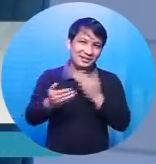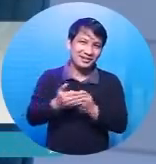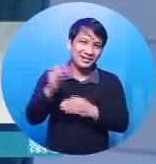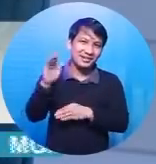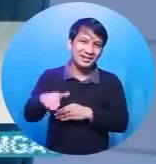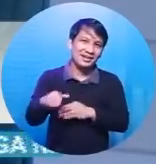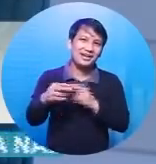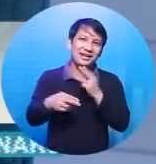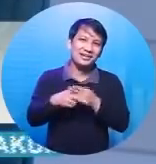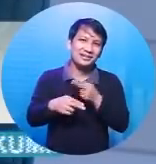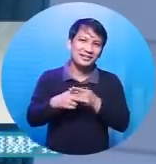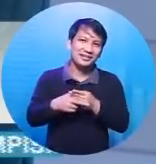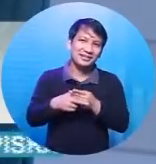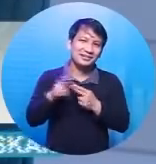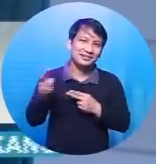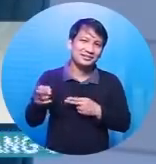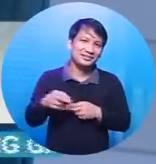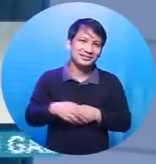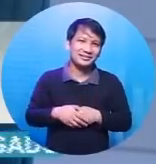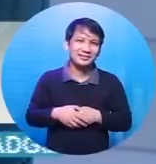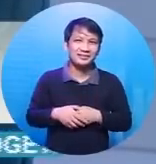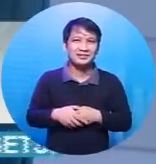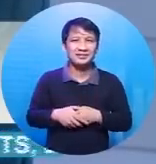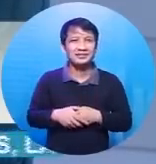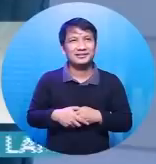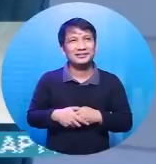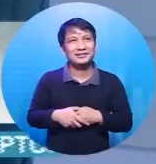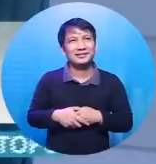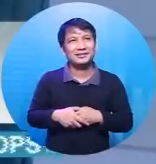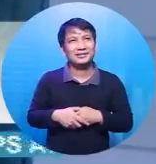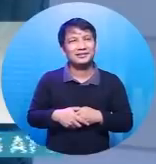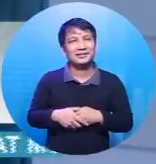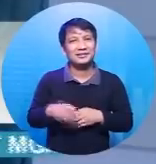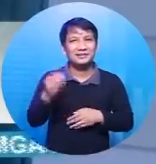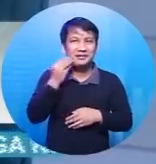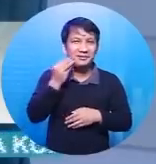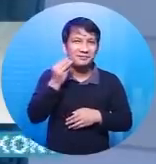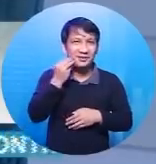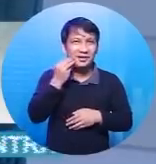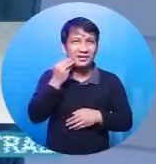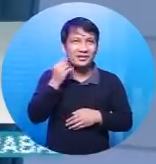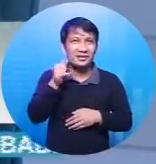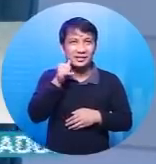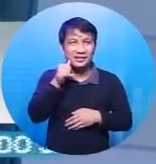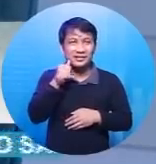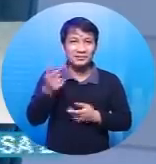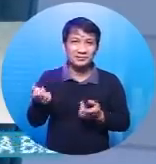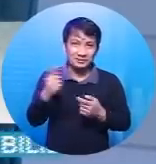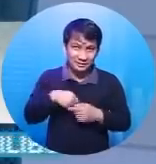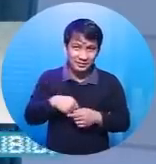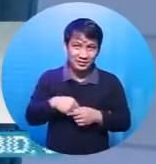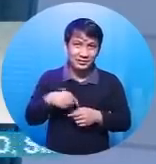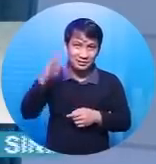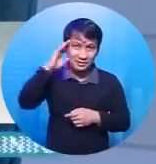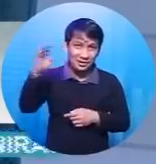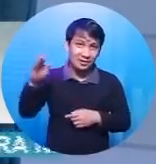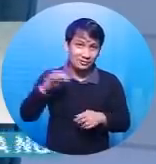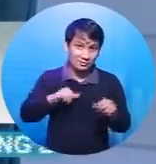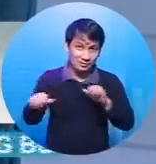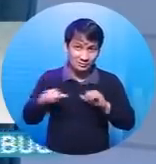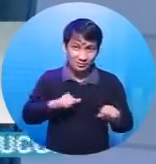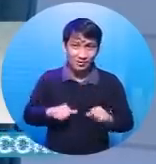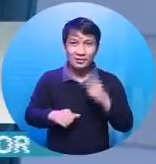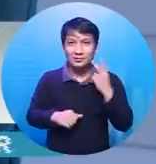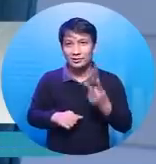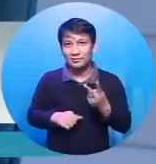Nay, anong pangalan po niyo, Nay? Mayra May Castillo po. Ma'am Mayra. Nay Mayra, so, dito po sa Idol in Action,